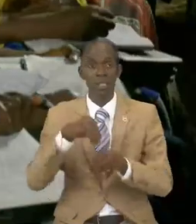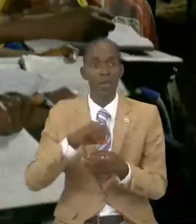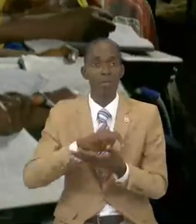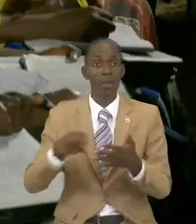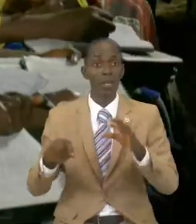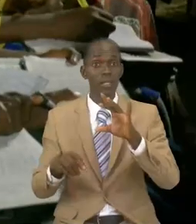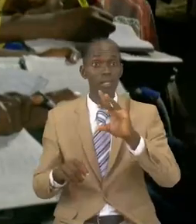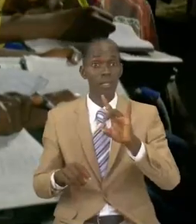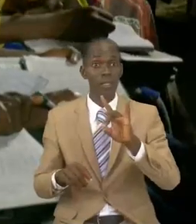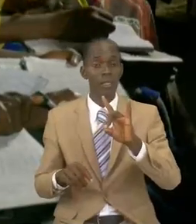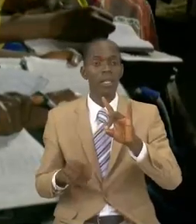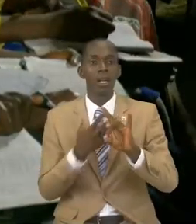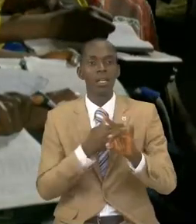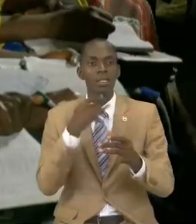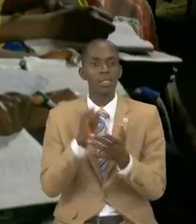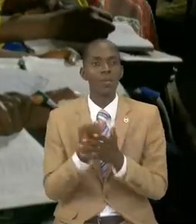verset 8 nous dit,